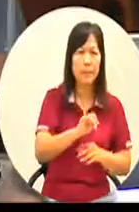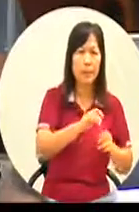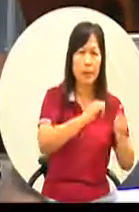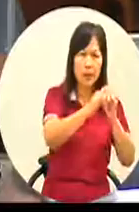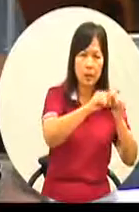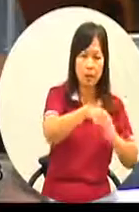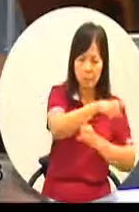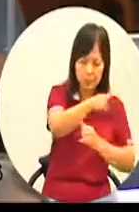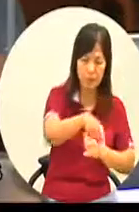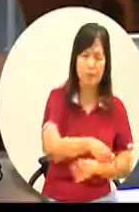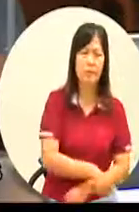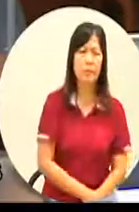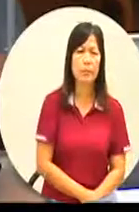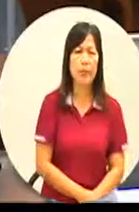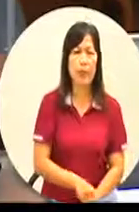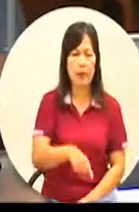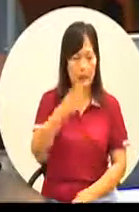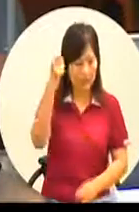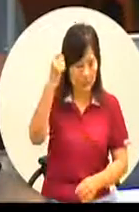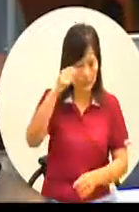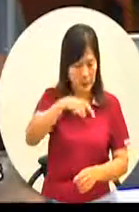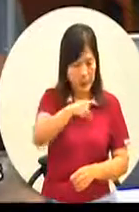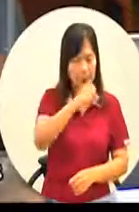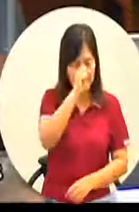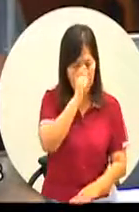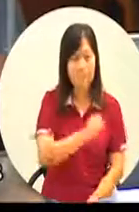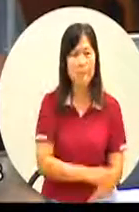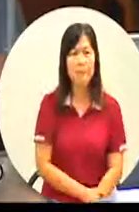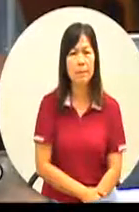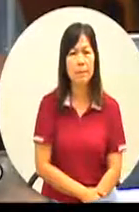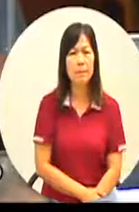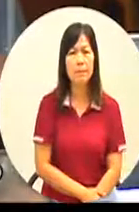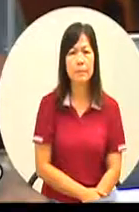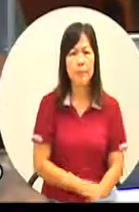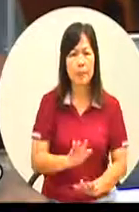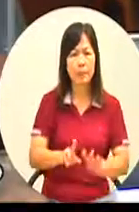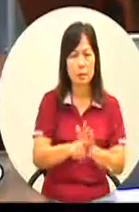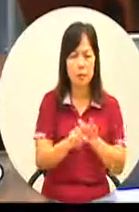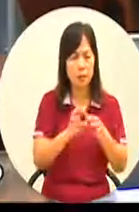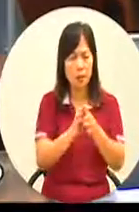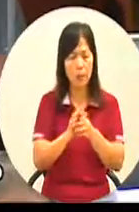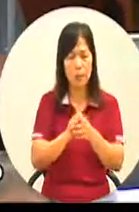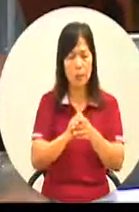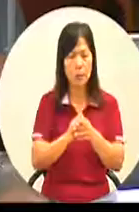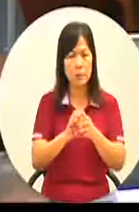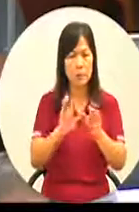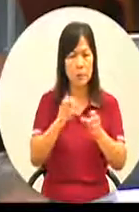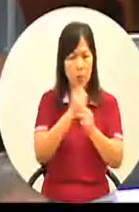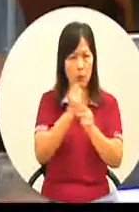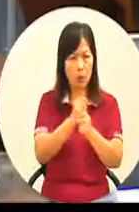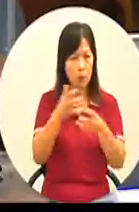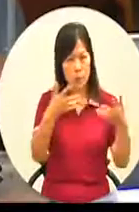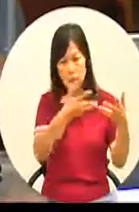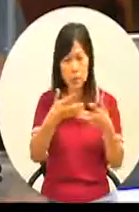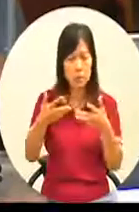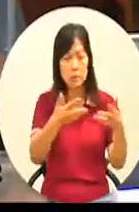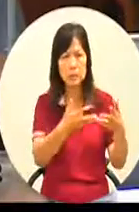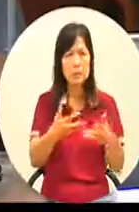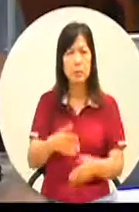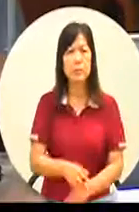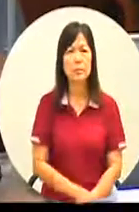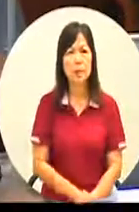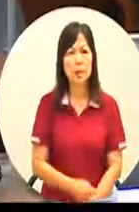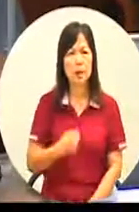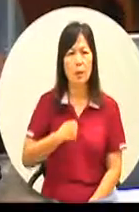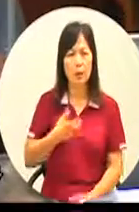有的市民朋友啊，大家好。那有关今天的民政部门的一个业务质询哈，那本席也